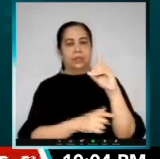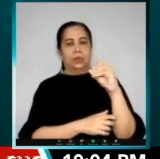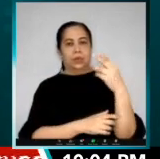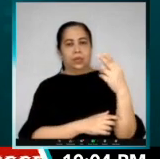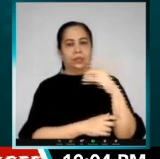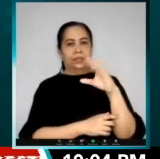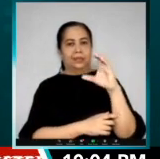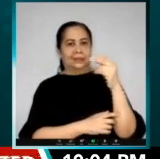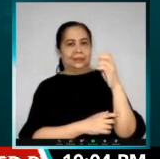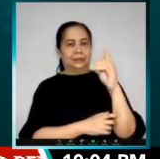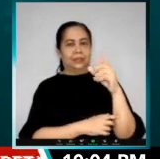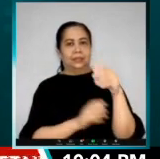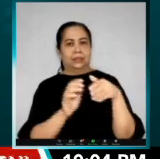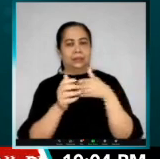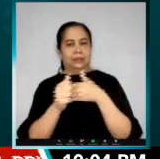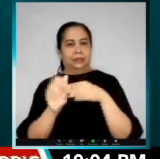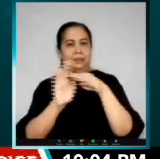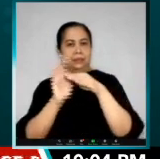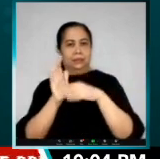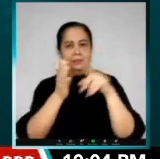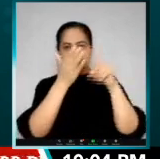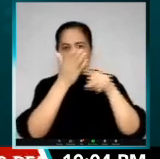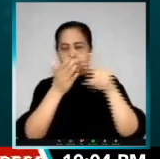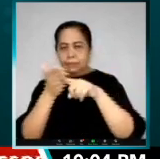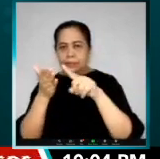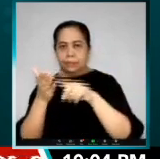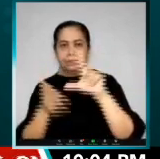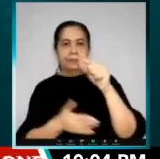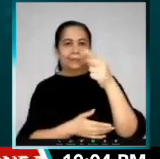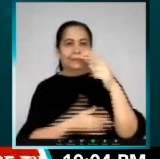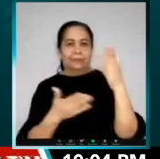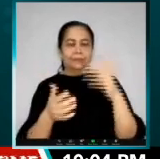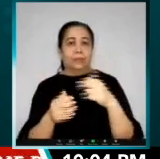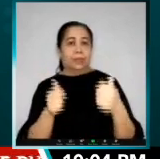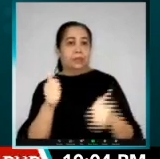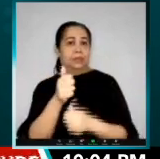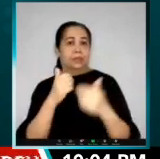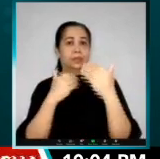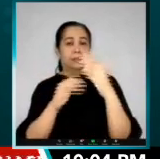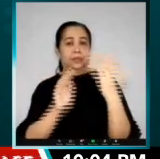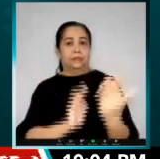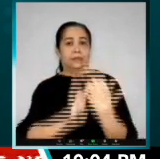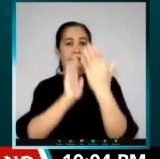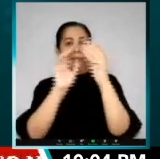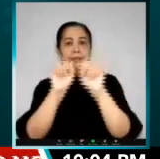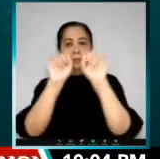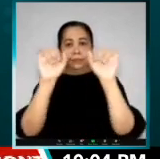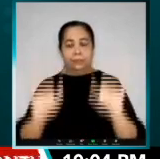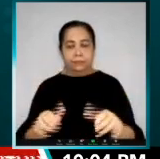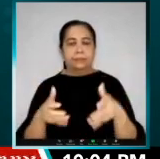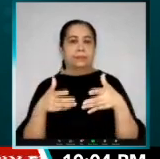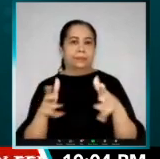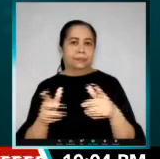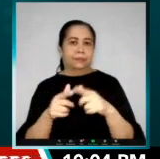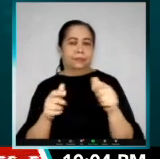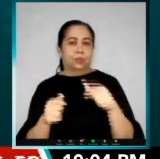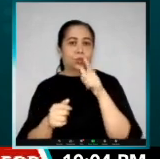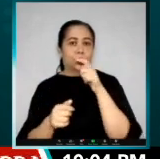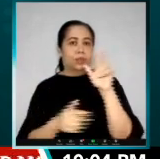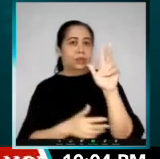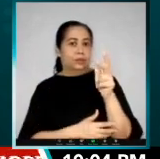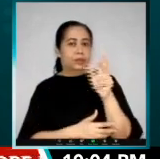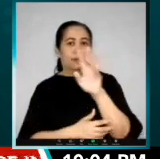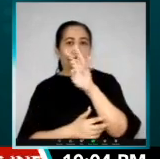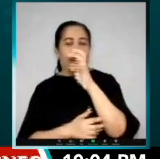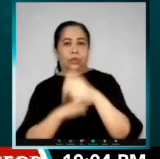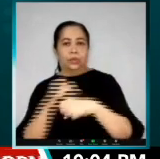at ma-inspeksyon ng mga lokal na pamahalaan. Sa ilalim ng limited face-to-face system, papayagan ang mga nasa third at fourth year